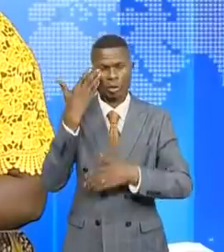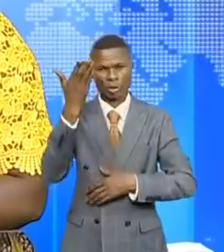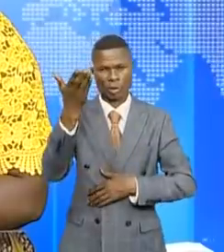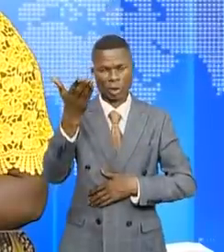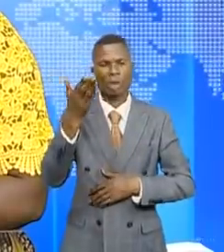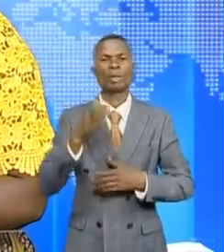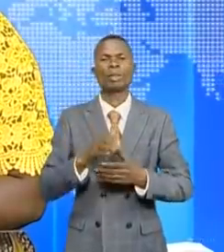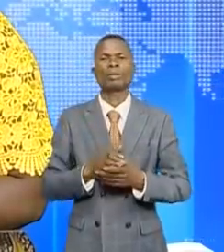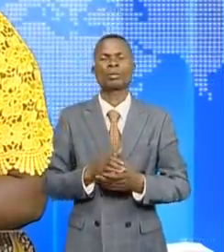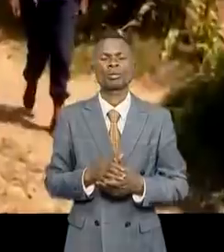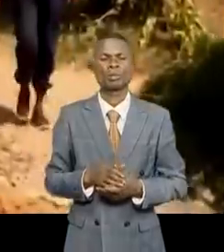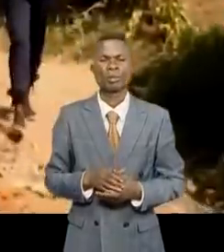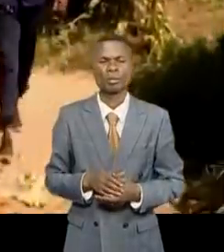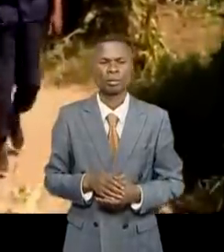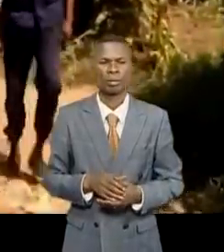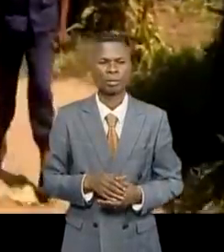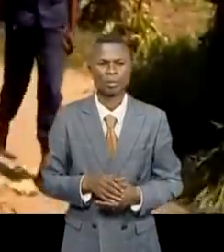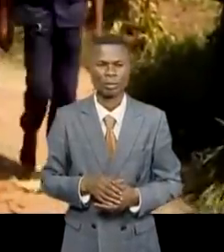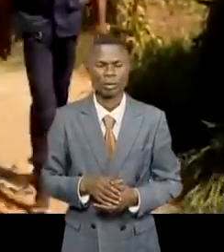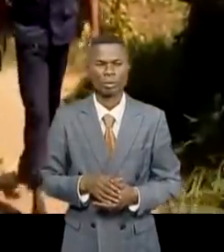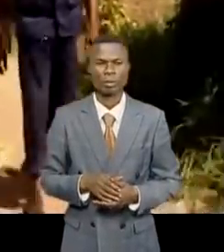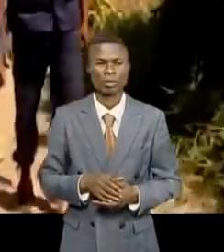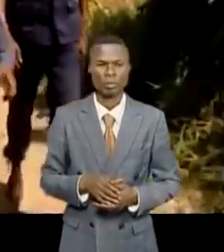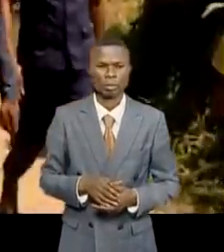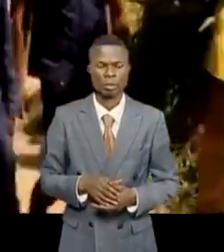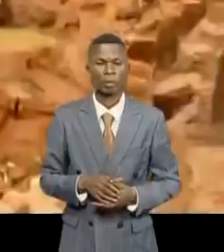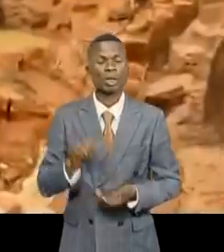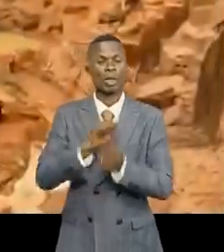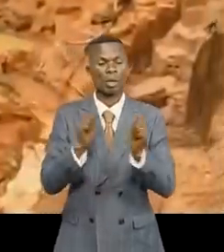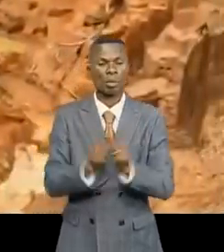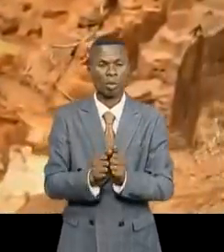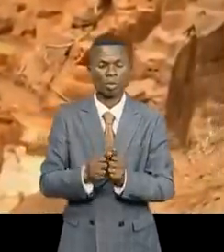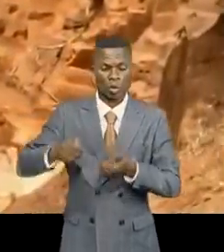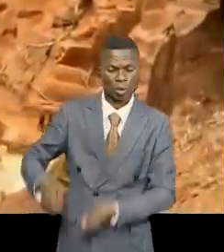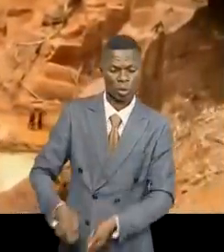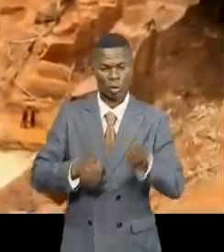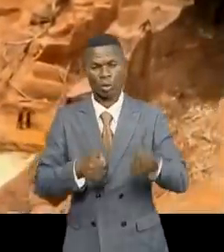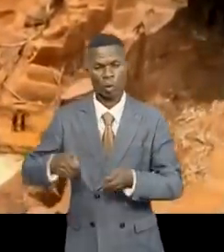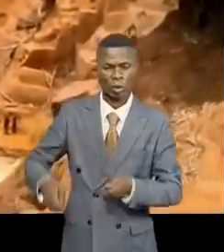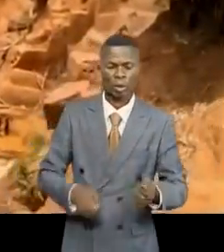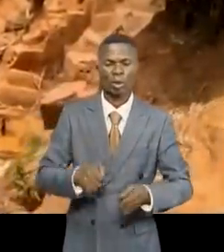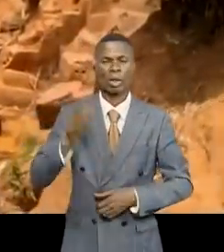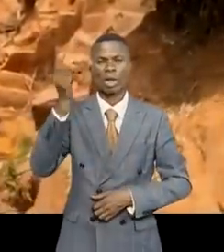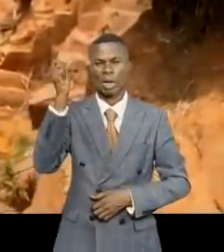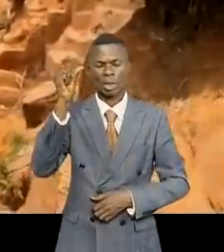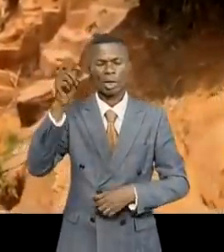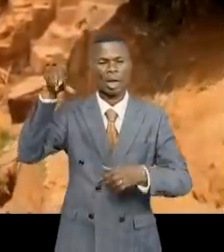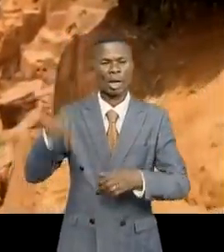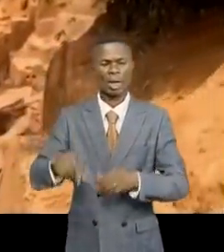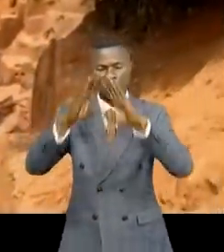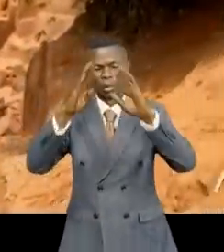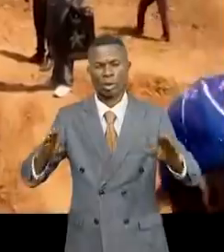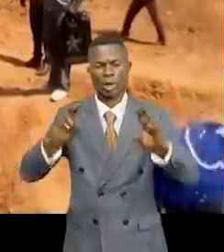Franklin Kalombo. C'est dur, c'est la loi du temps. Plus question d'exploitation de diamants dans des quartiers résidentiels en